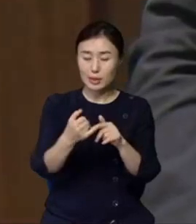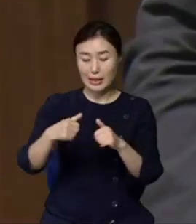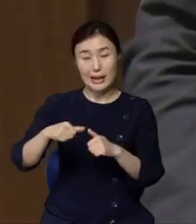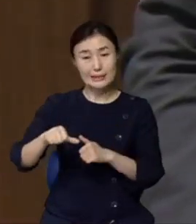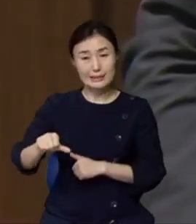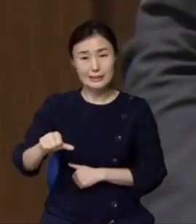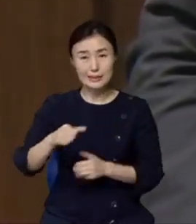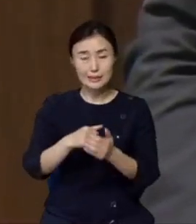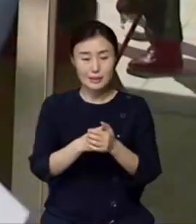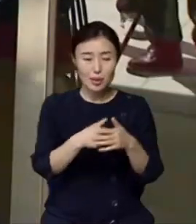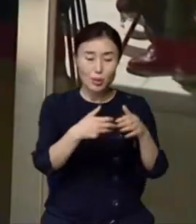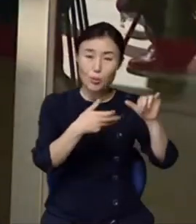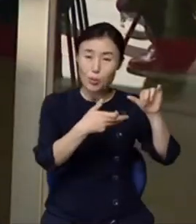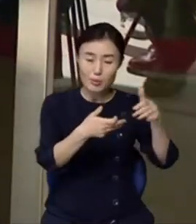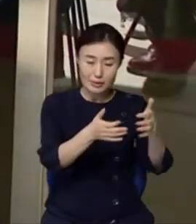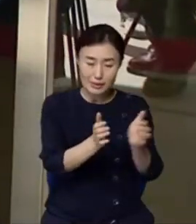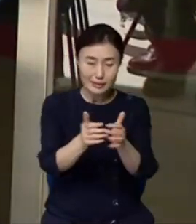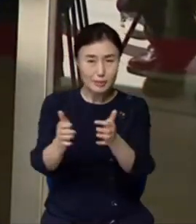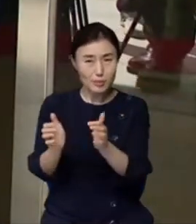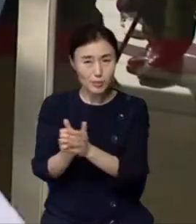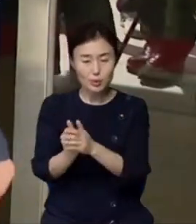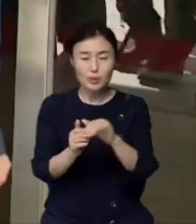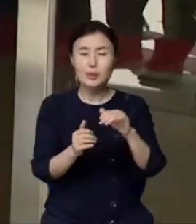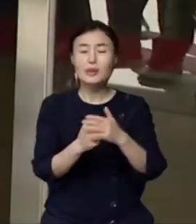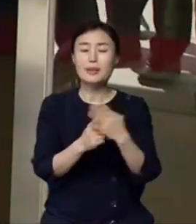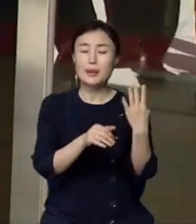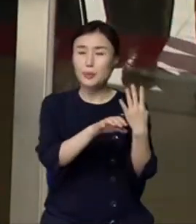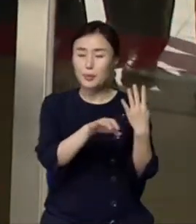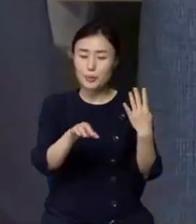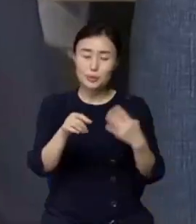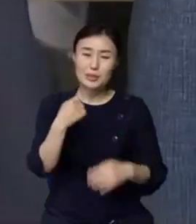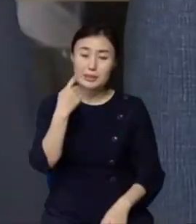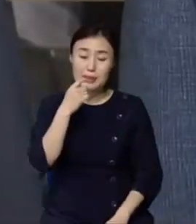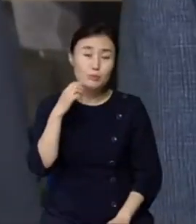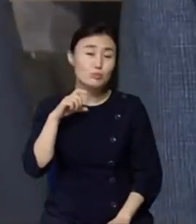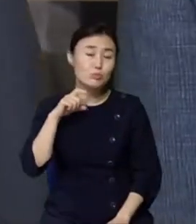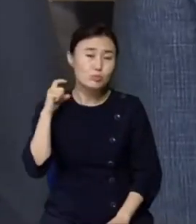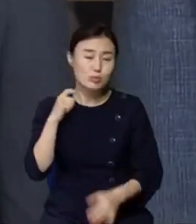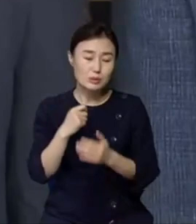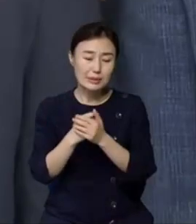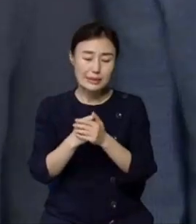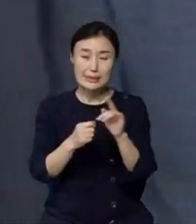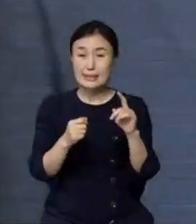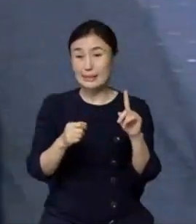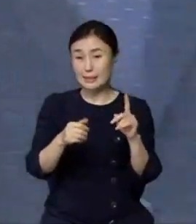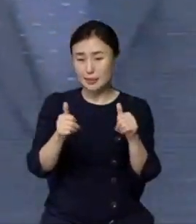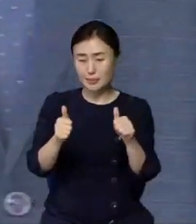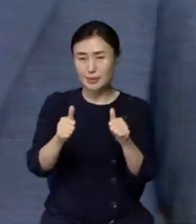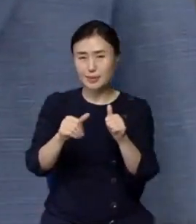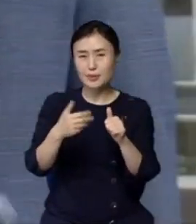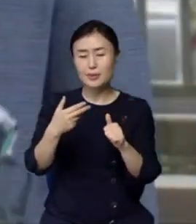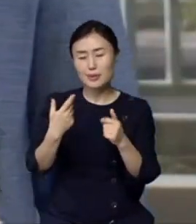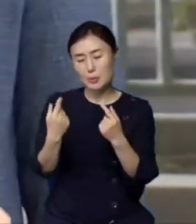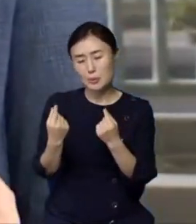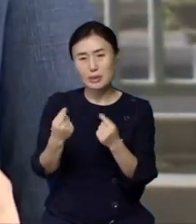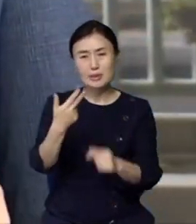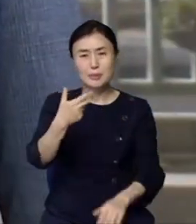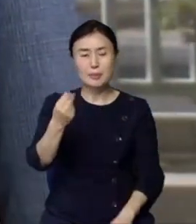곳과 고 조비오 신부의 조카 조영대 신부에게 1심과 같이 모두 7천만 원을 지급하라고